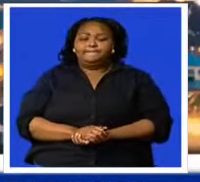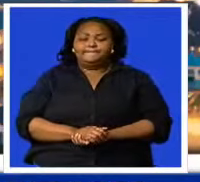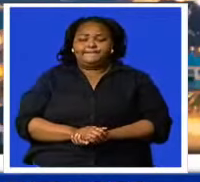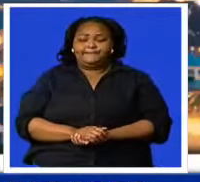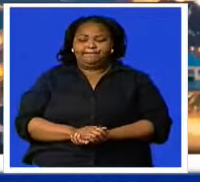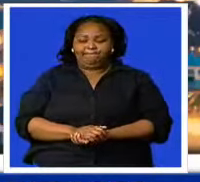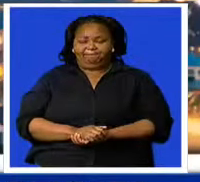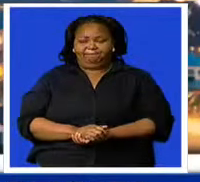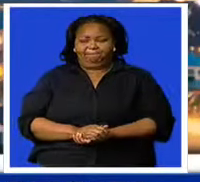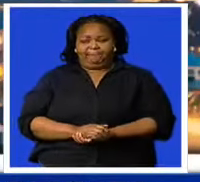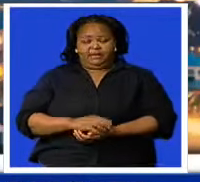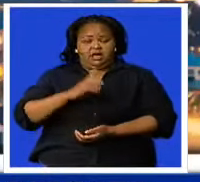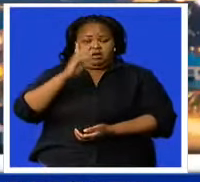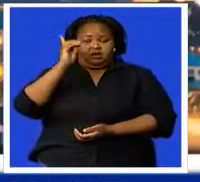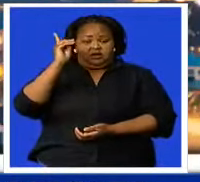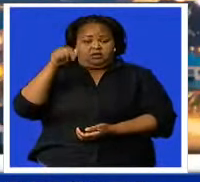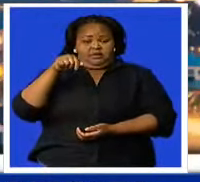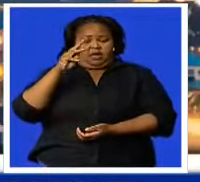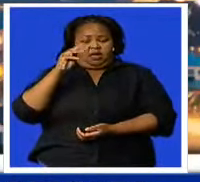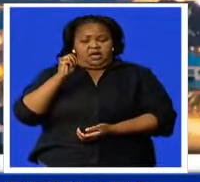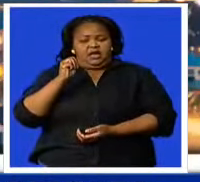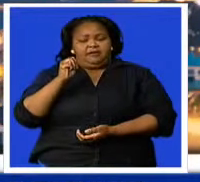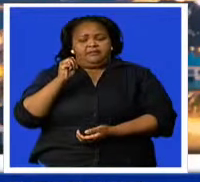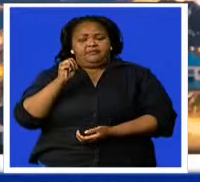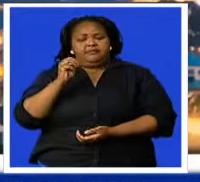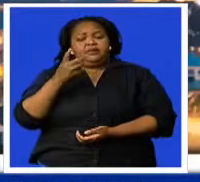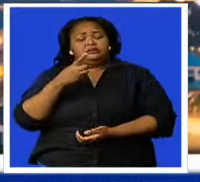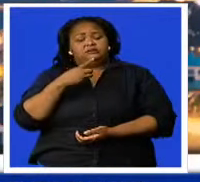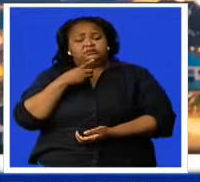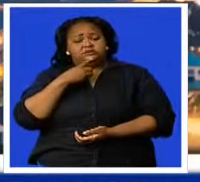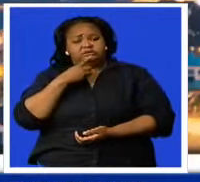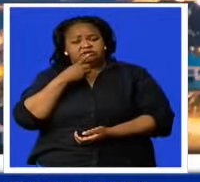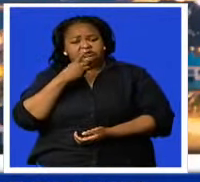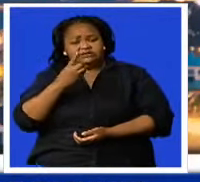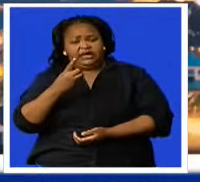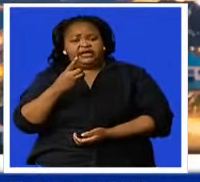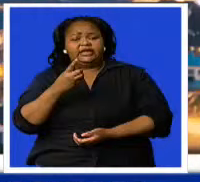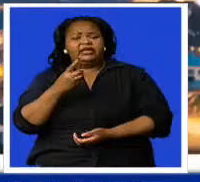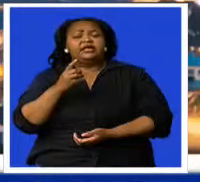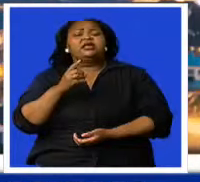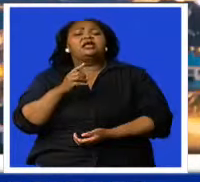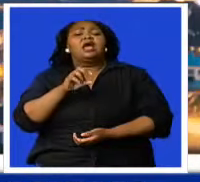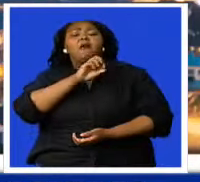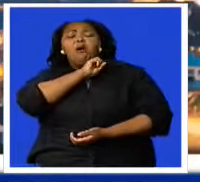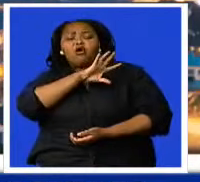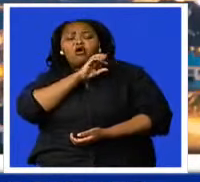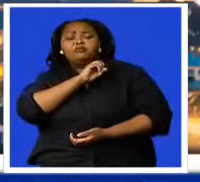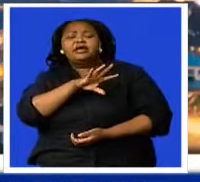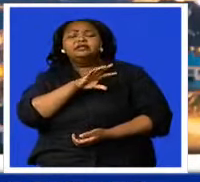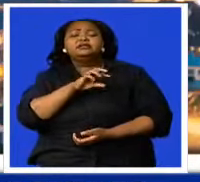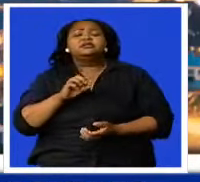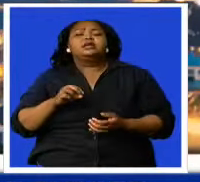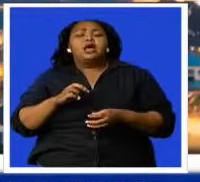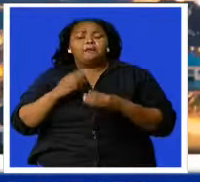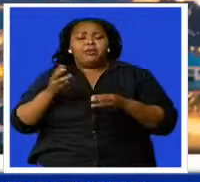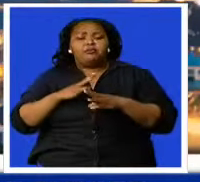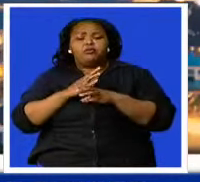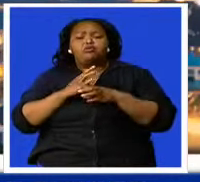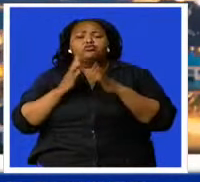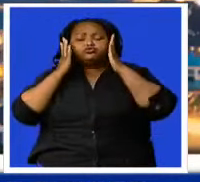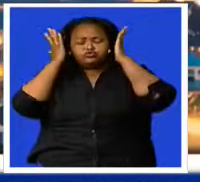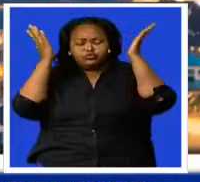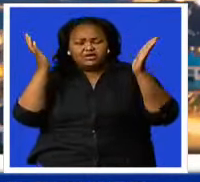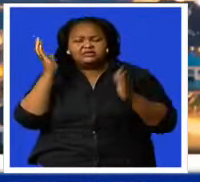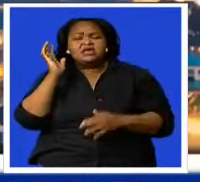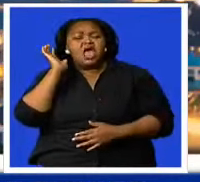liphini landvunankulu Themba Masuku litsi akusho ukuthi uhulumende akativa tikhalo temaSwati tekutsi agagule